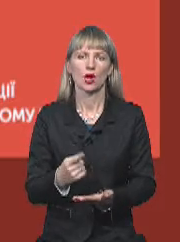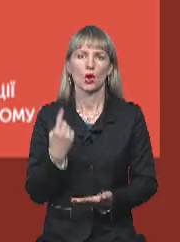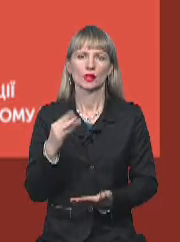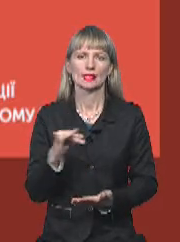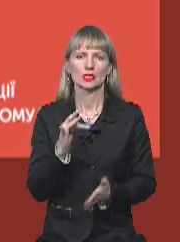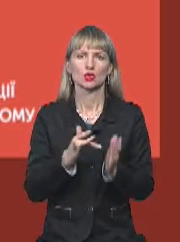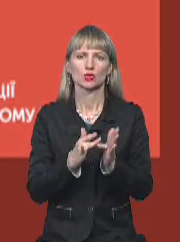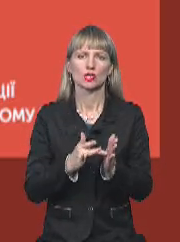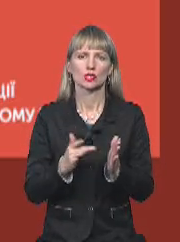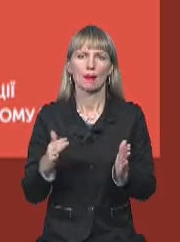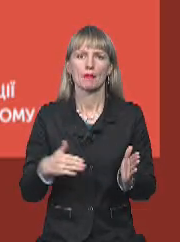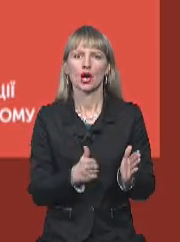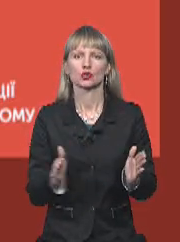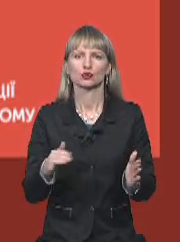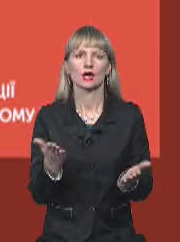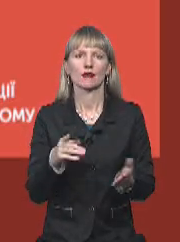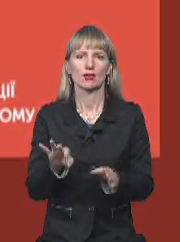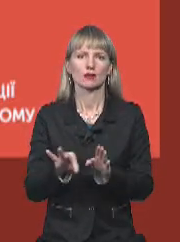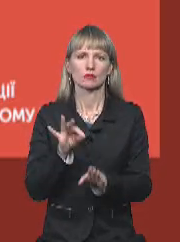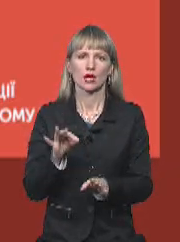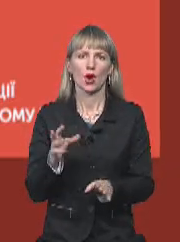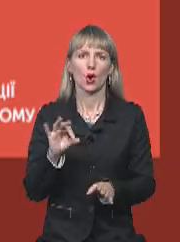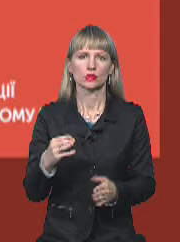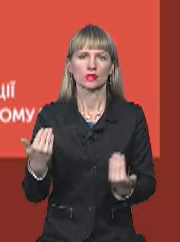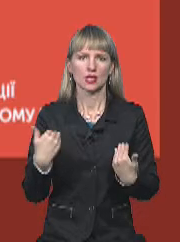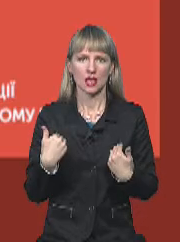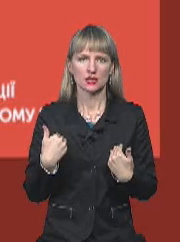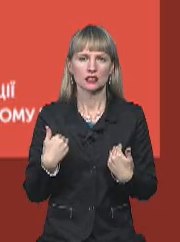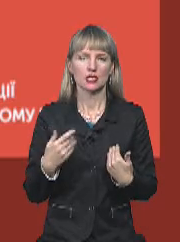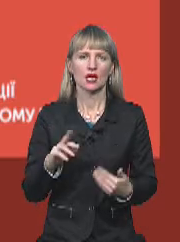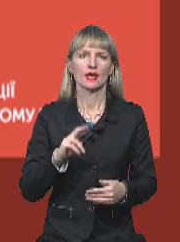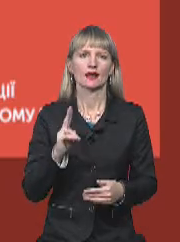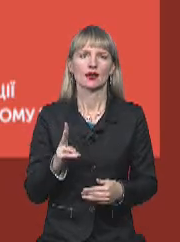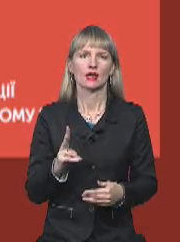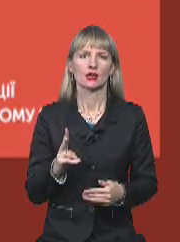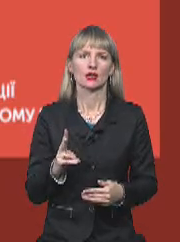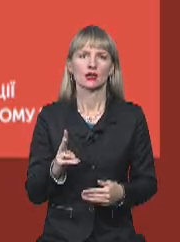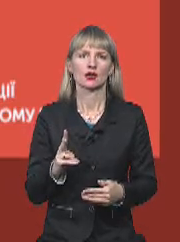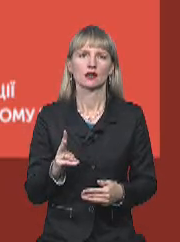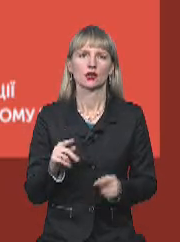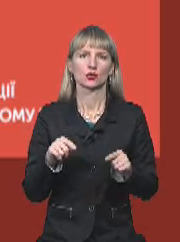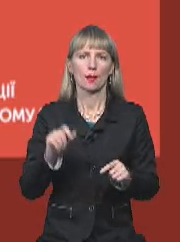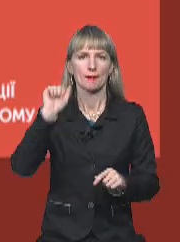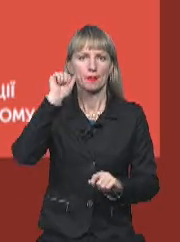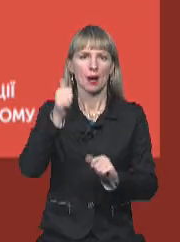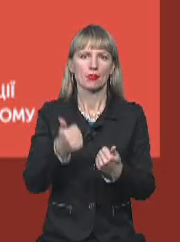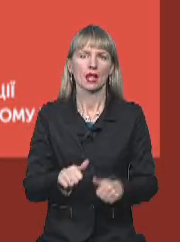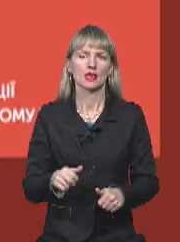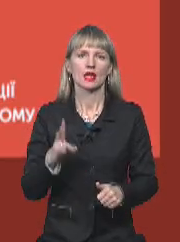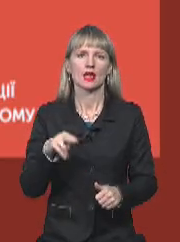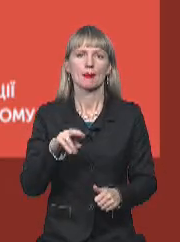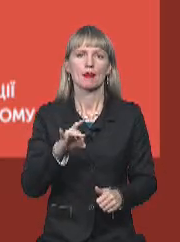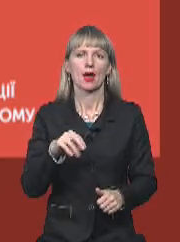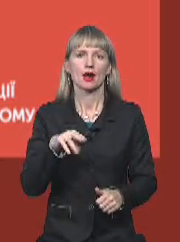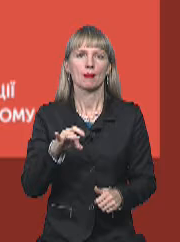туристичних маршрутів, які вони приймали від нас, як тут пам'ятник на переправі,